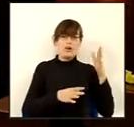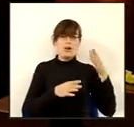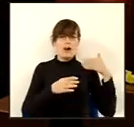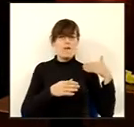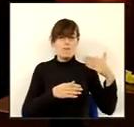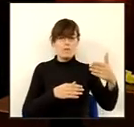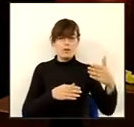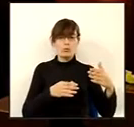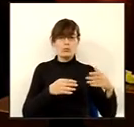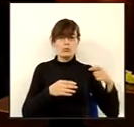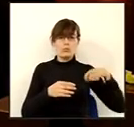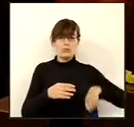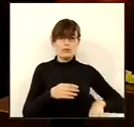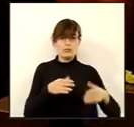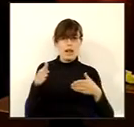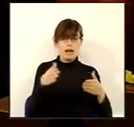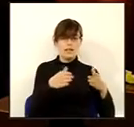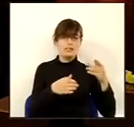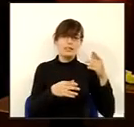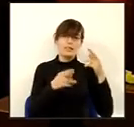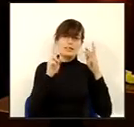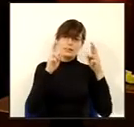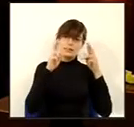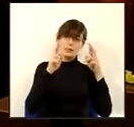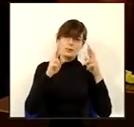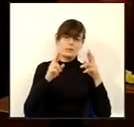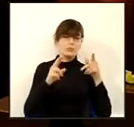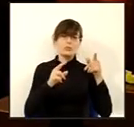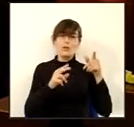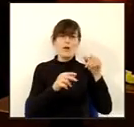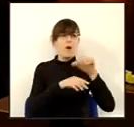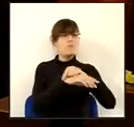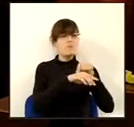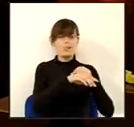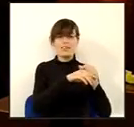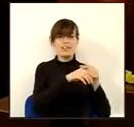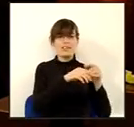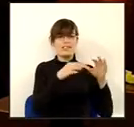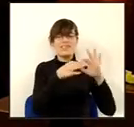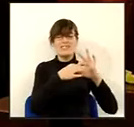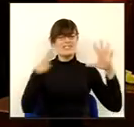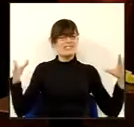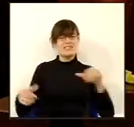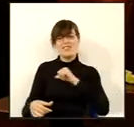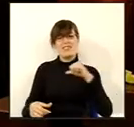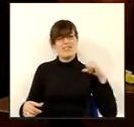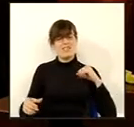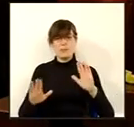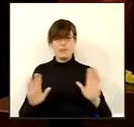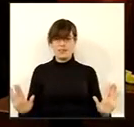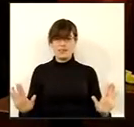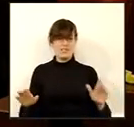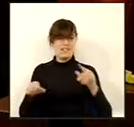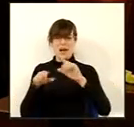carrera professional. Esperem d'ell que sigui una persona, això sí, políticament independent, que sigui una persona que no depengui de cap